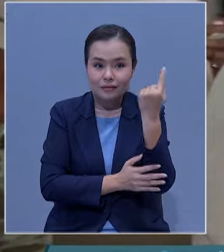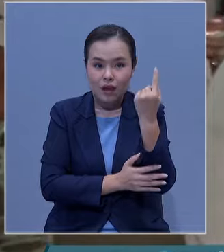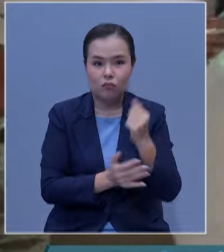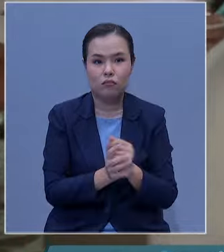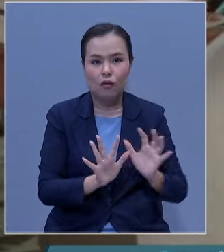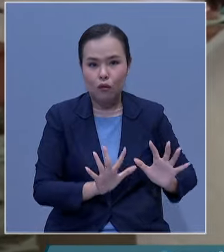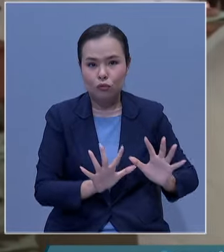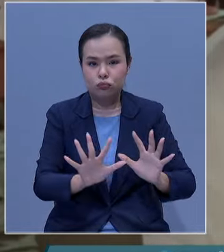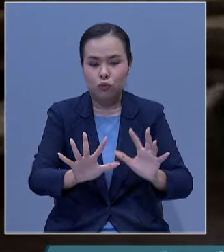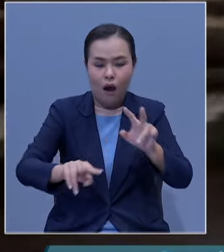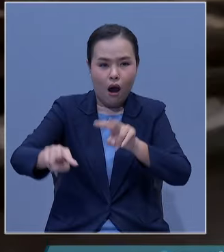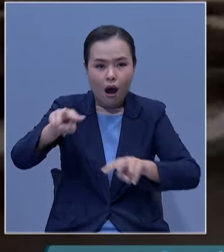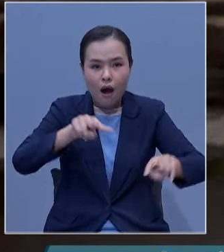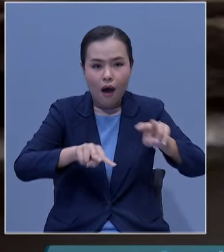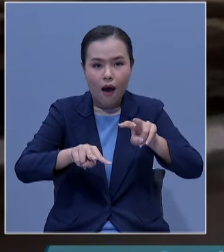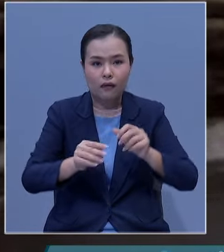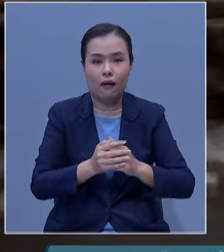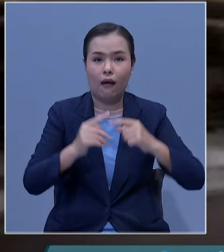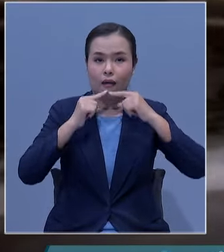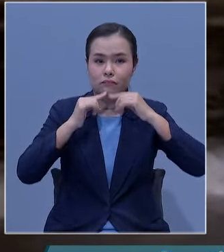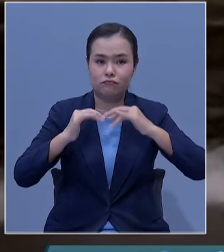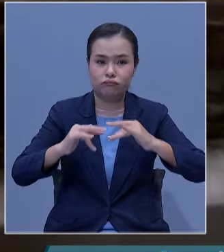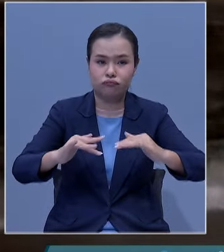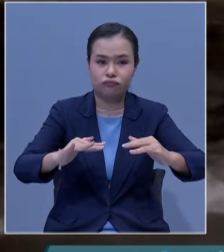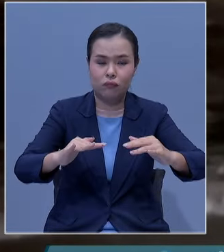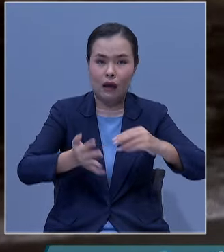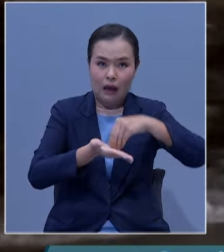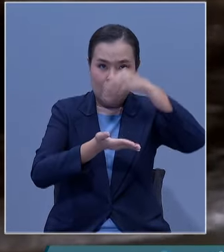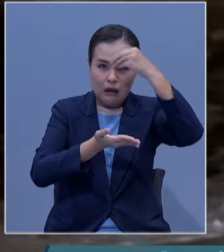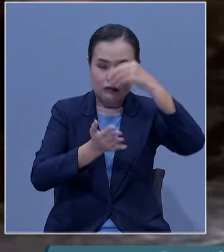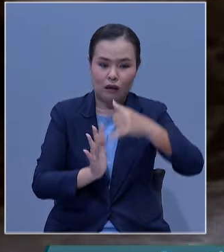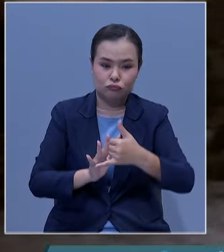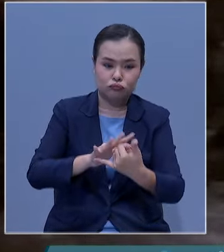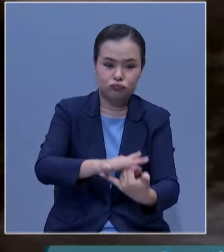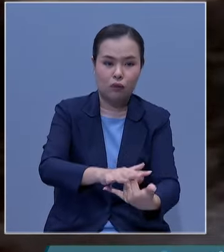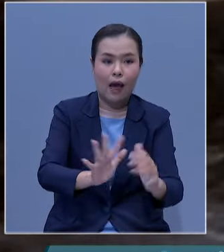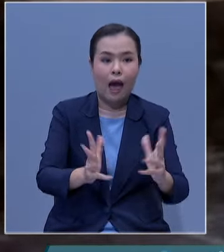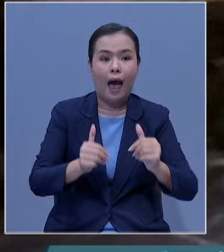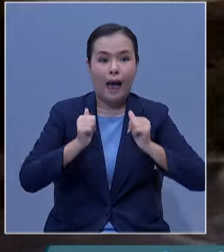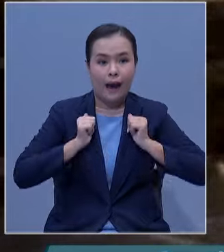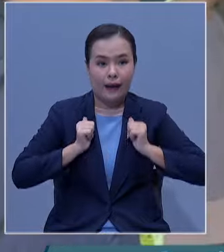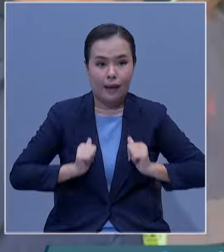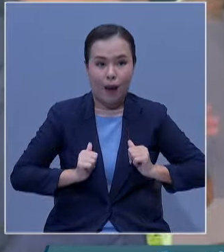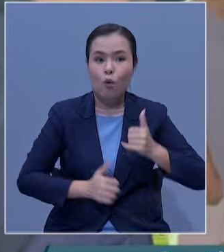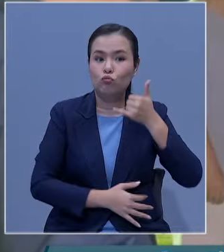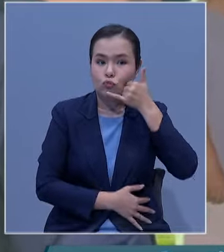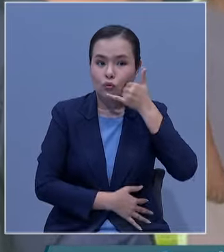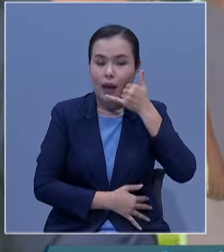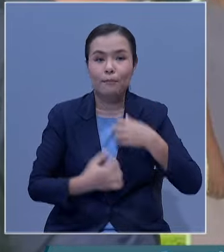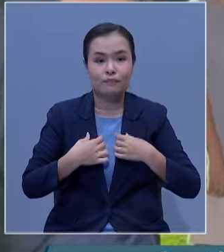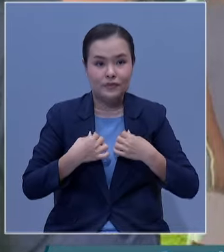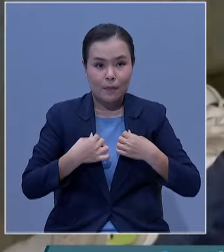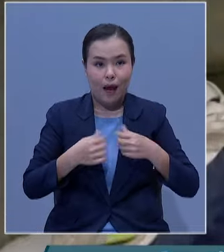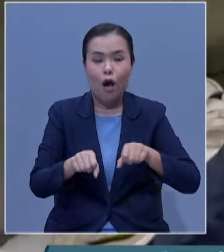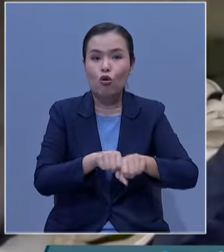ระดมกำลังกันออกค้นหาบริเวณชายหาดจุดที่นักเรียนทั้ง2คนสูญหายนะครับไปเจอกระเป๋าโทรศัพท์เสื้อผ้า